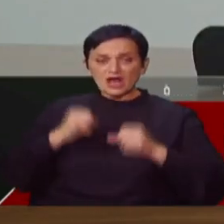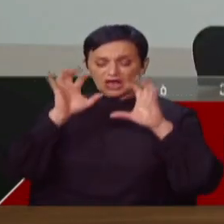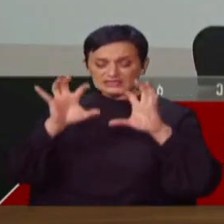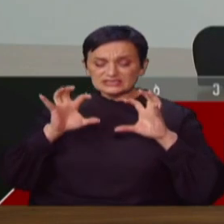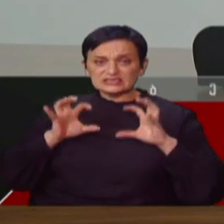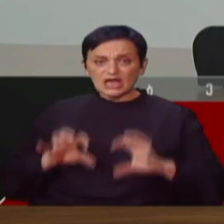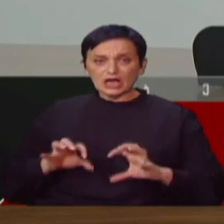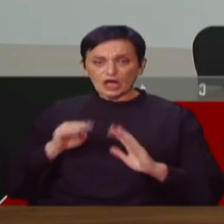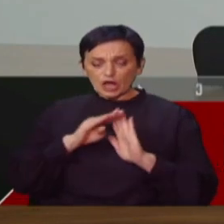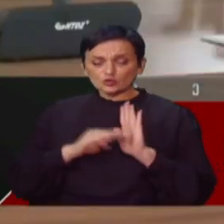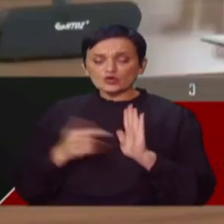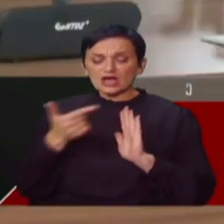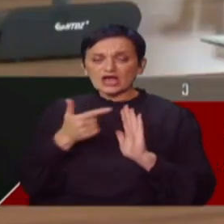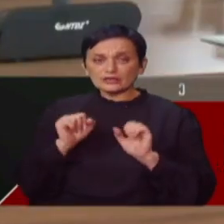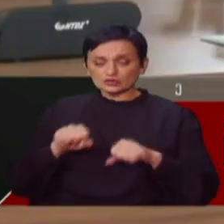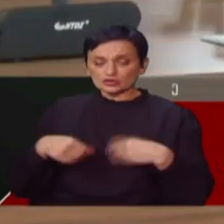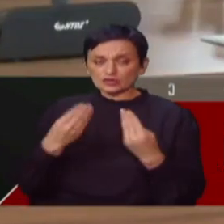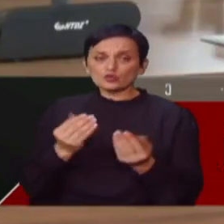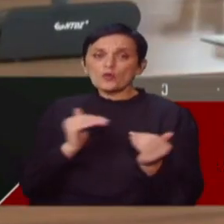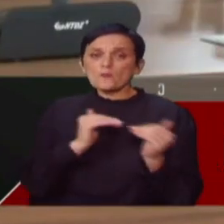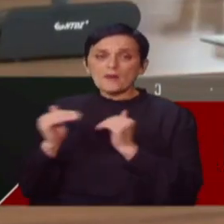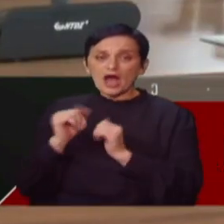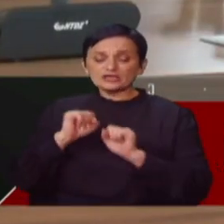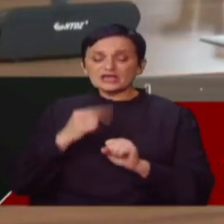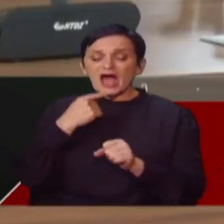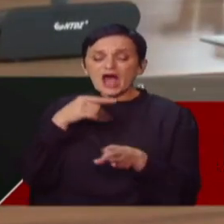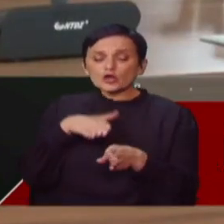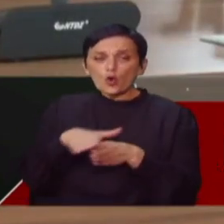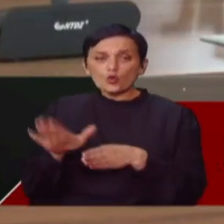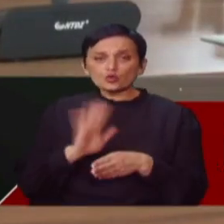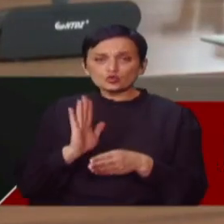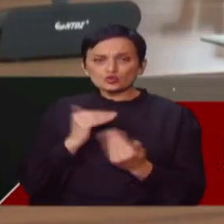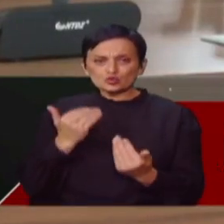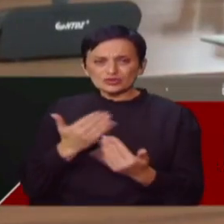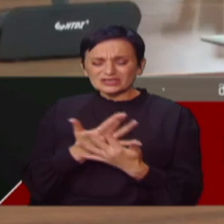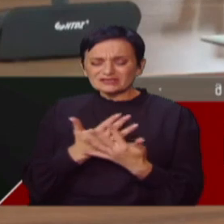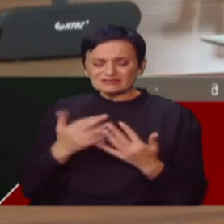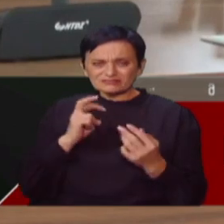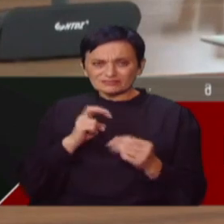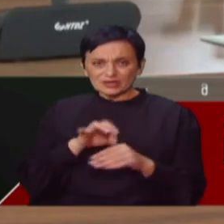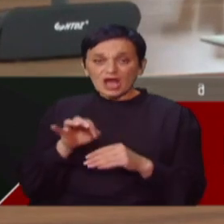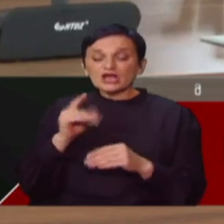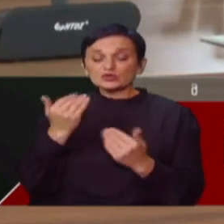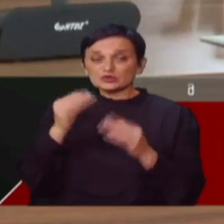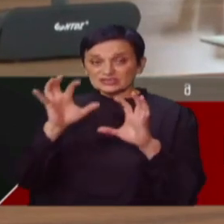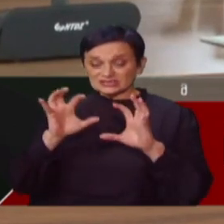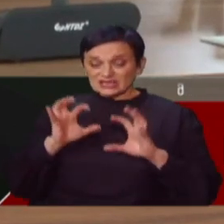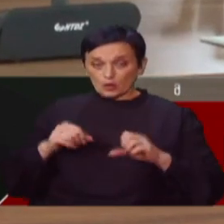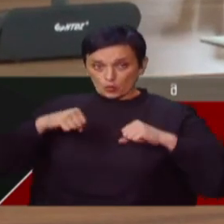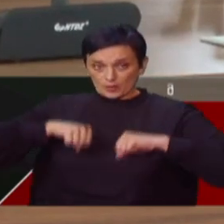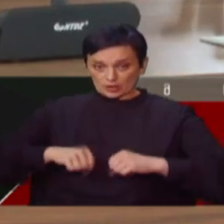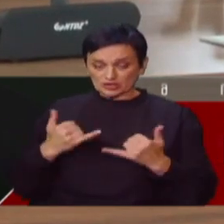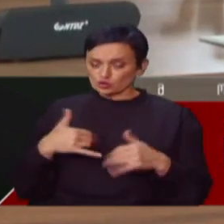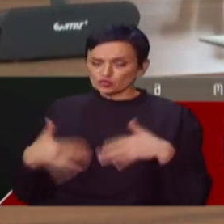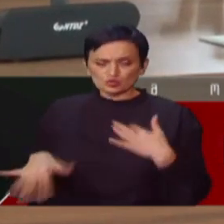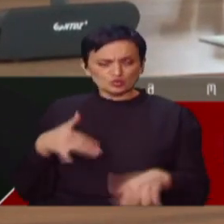გარანტიები, რომელიც საშუალებას მოგვცემს მაქსიმალურად დავიცვათ არასრულწლოვანები მეორეული ვიქტიმიზაციისგან, რისი საკანონმდებლო ბერკეტის დღეს